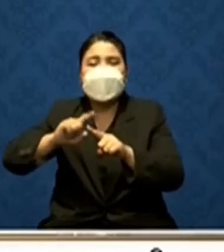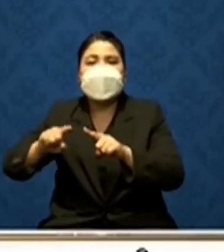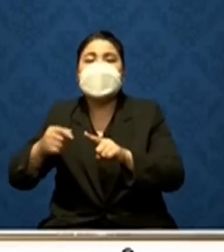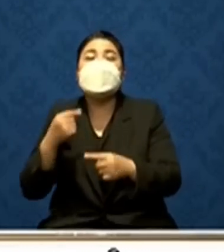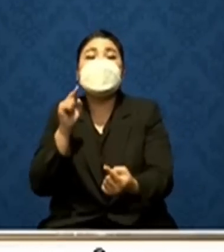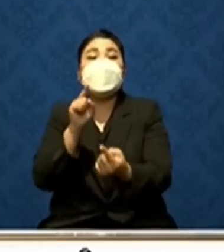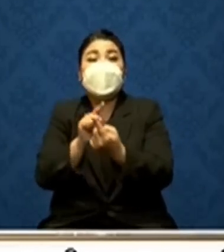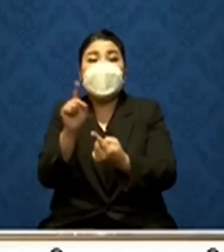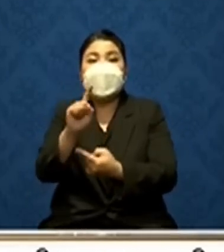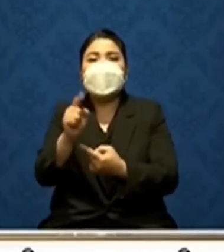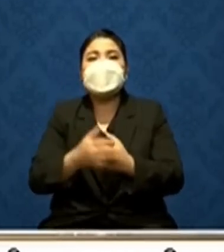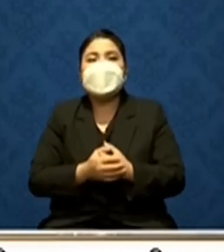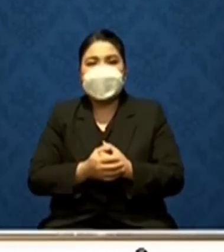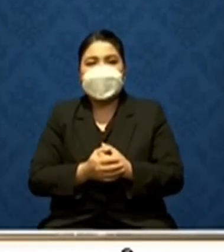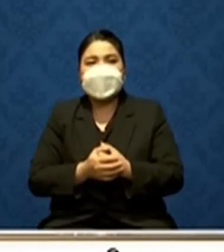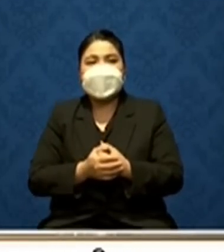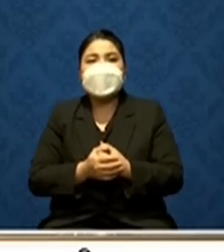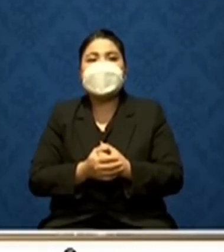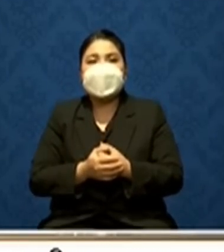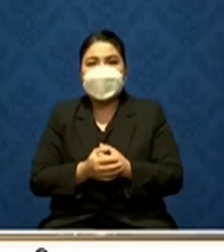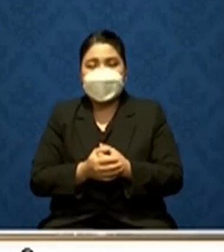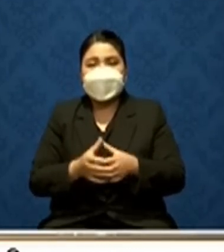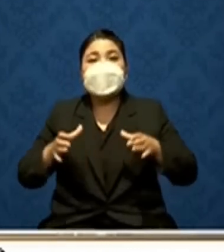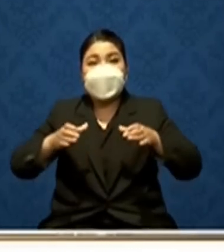พวกผมนะครับ